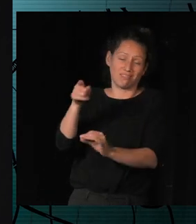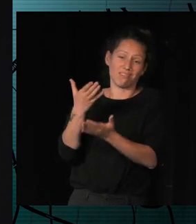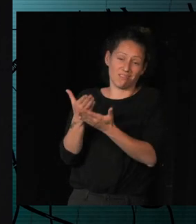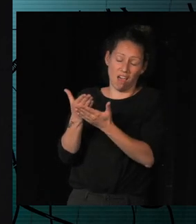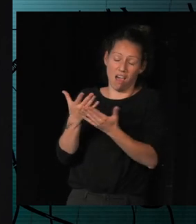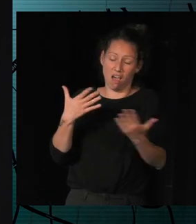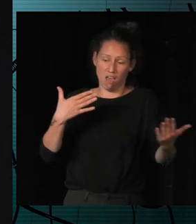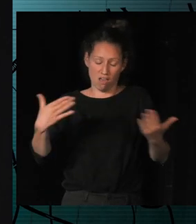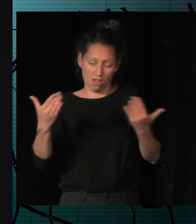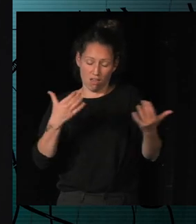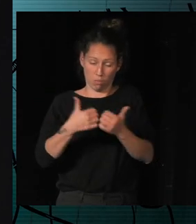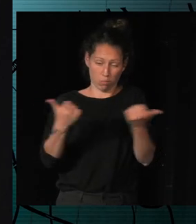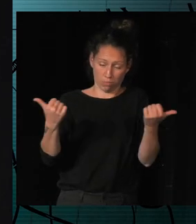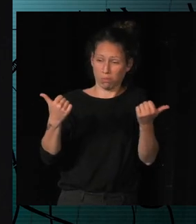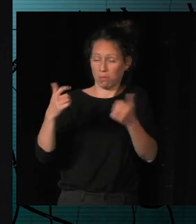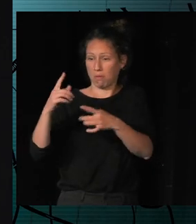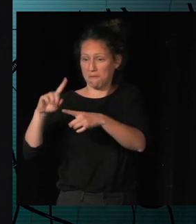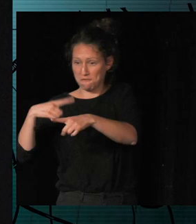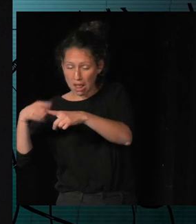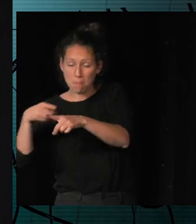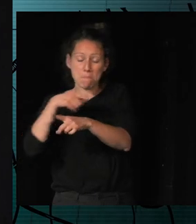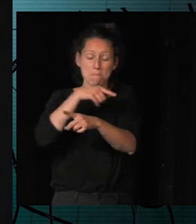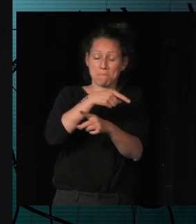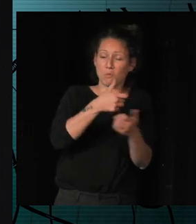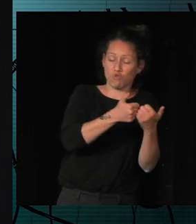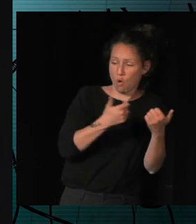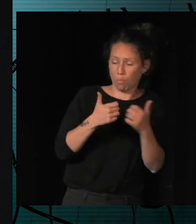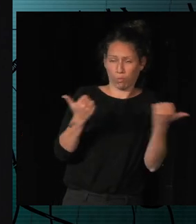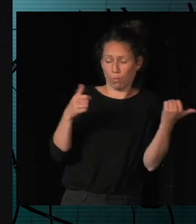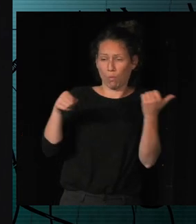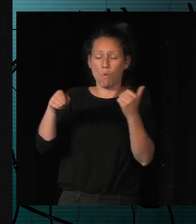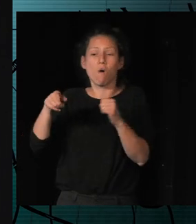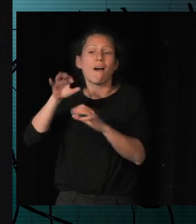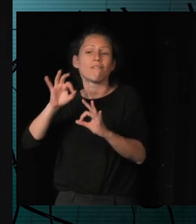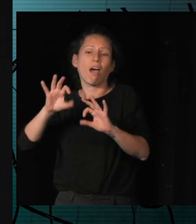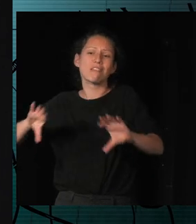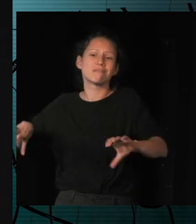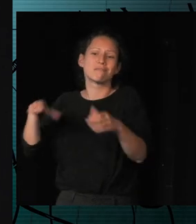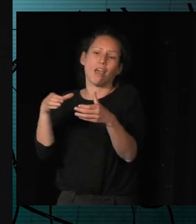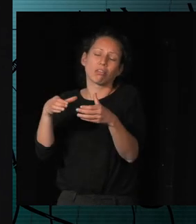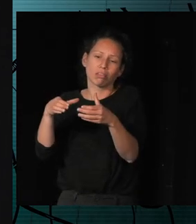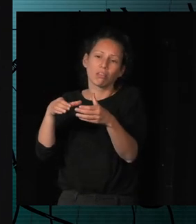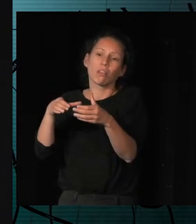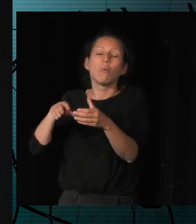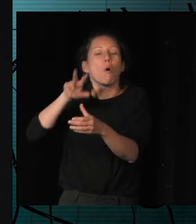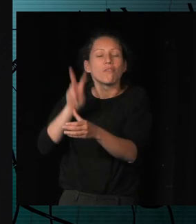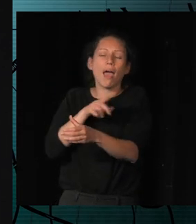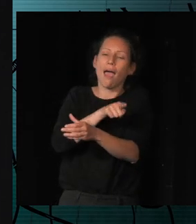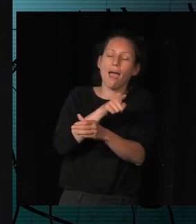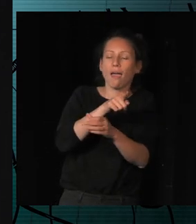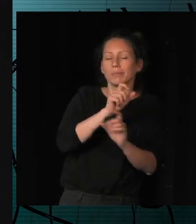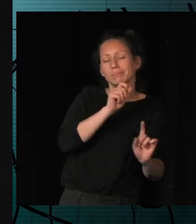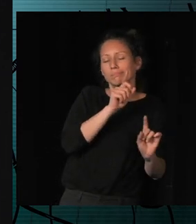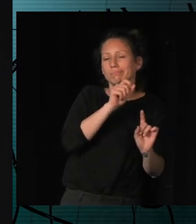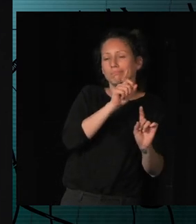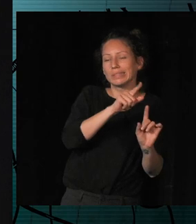tellement qui est donc ce rapport à la question de la secte la secte c'est un élément qui est présent dans la plupart des silenttil mais on est sur quelque chose de